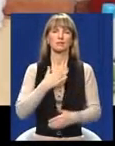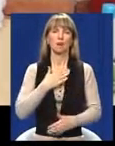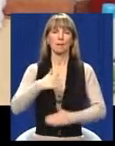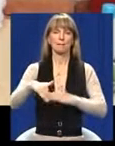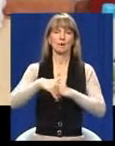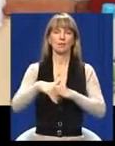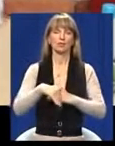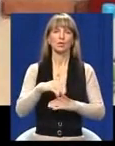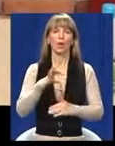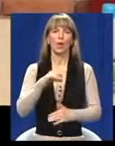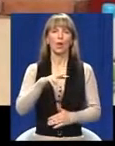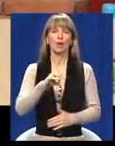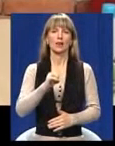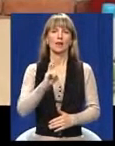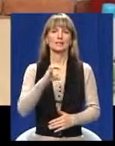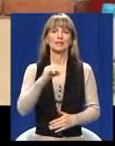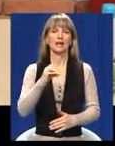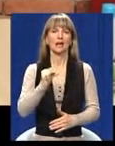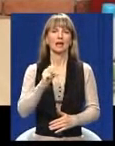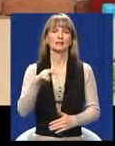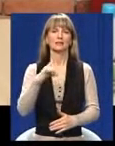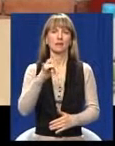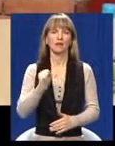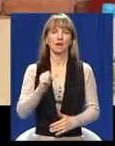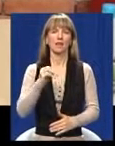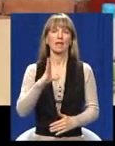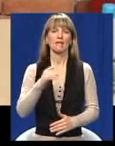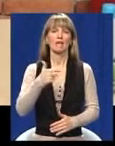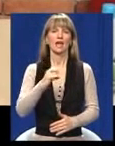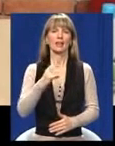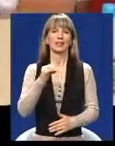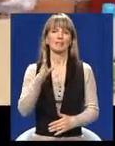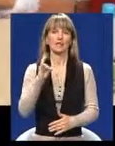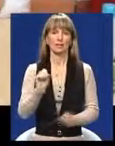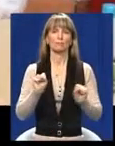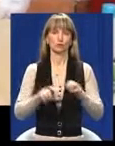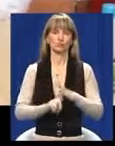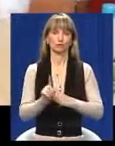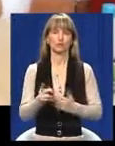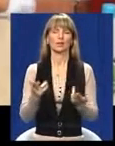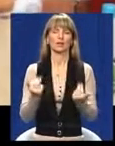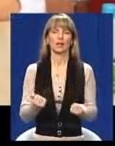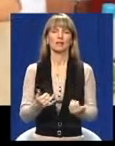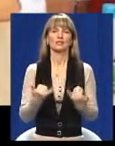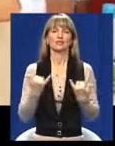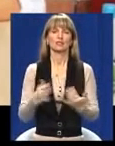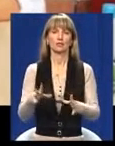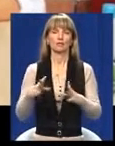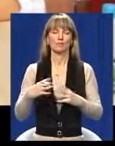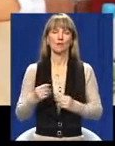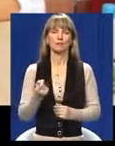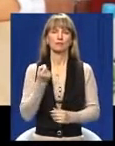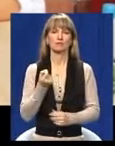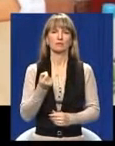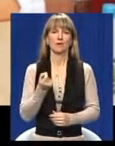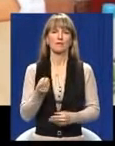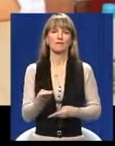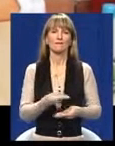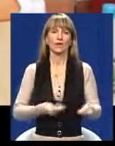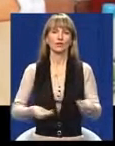Олександра Євгеніївна. Олександра Євгеніївна, можемо починати? Так. Дуже добре. Зараз ми з вами трошки такий